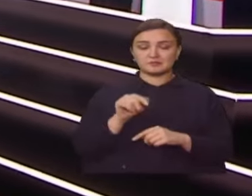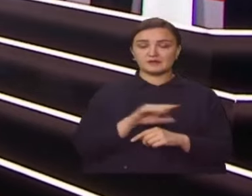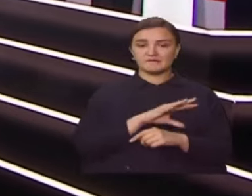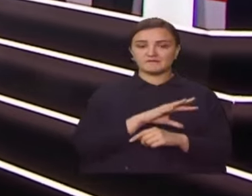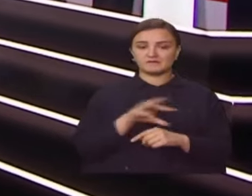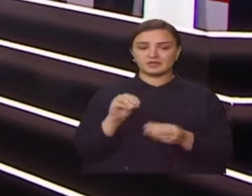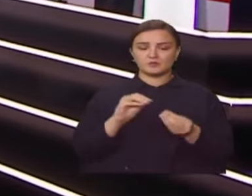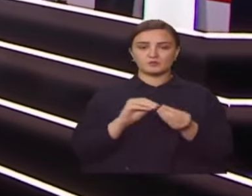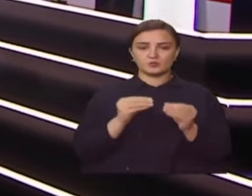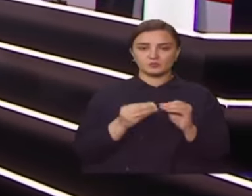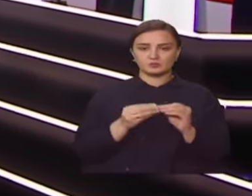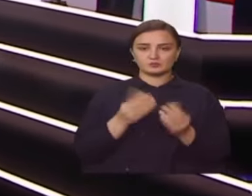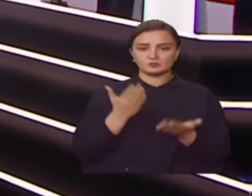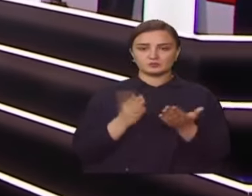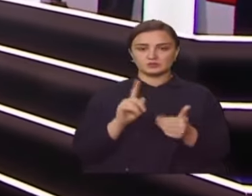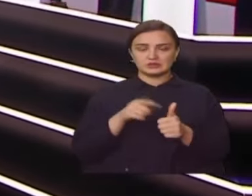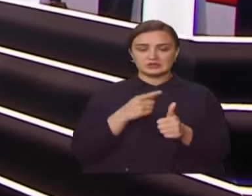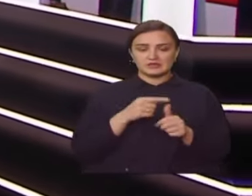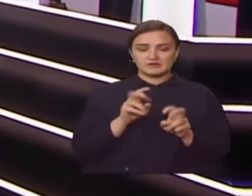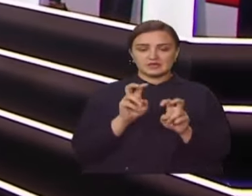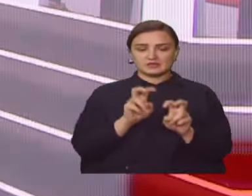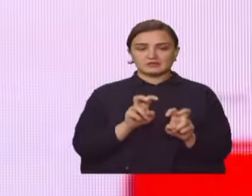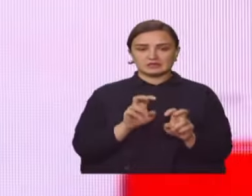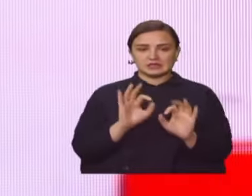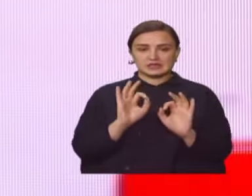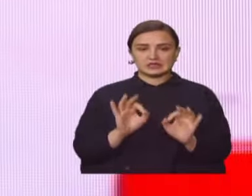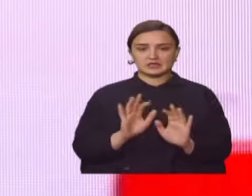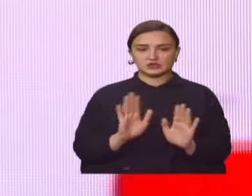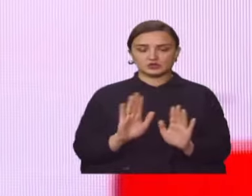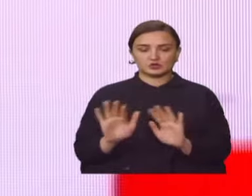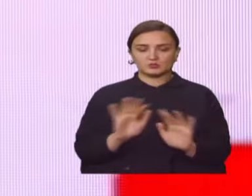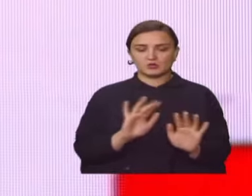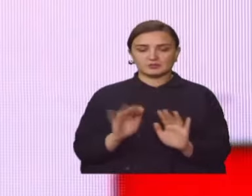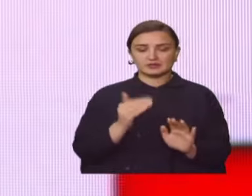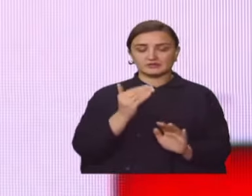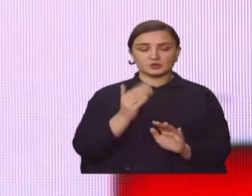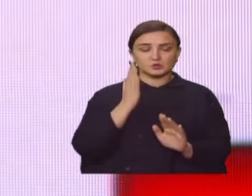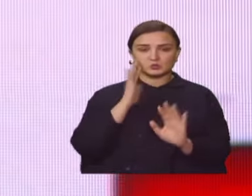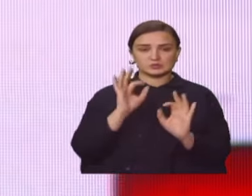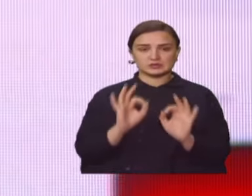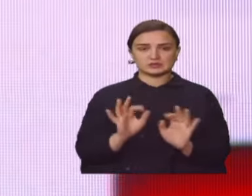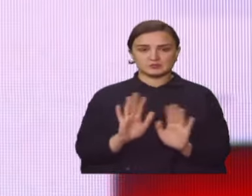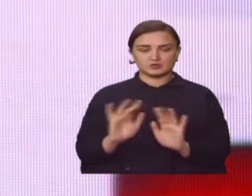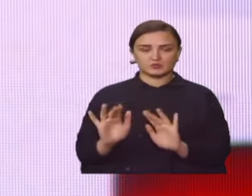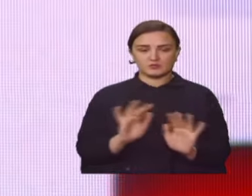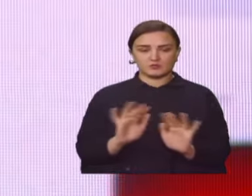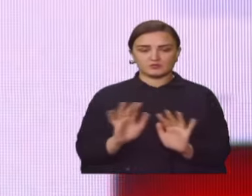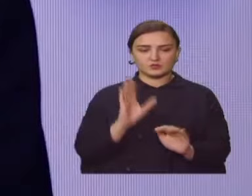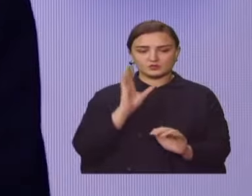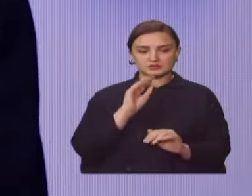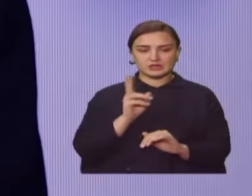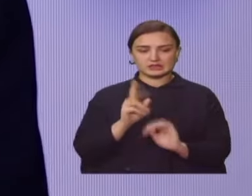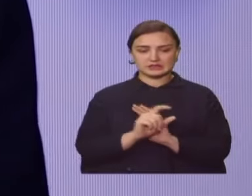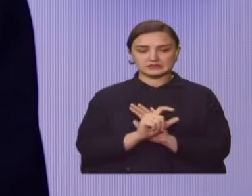ყველა გამოწვევის თუ რა დავარქვათ ამას არასწორი მოპყრობის, აი თქვენ წეგან უსამართლო მოპყრობა ახსენეთ, როდესაც